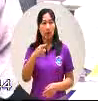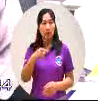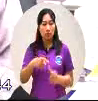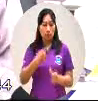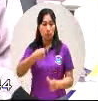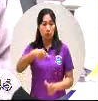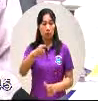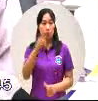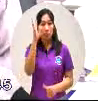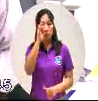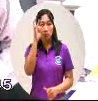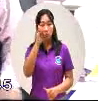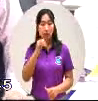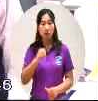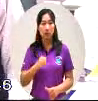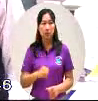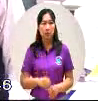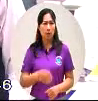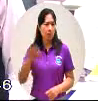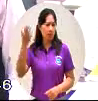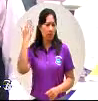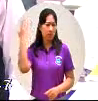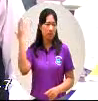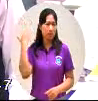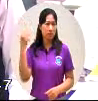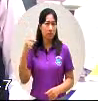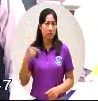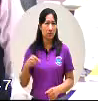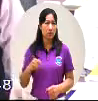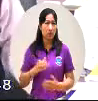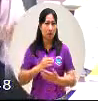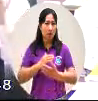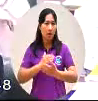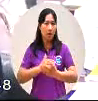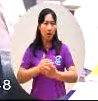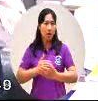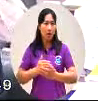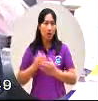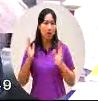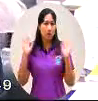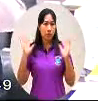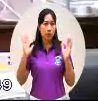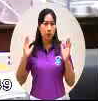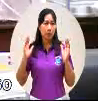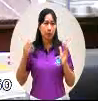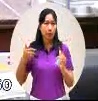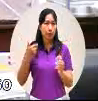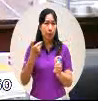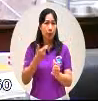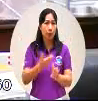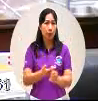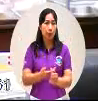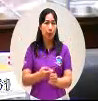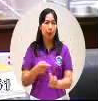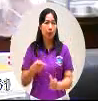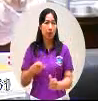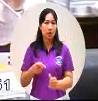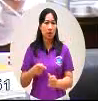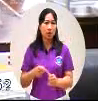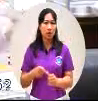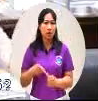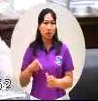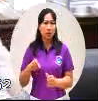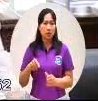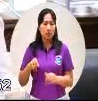次那些托儿所有的，因为有的是合并到国小，几岁以上到国小， 对， 那有的是